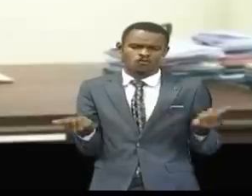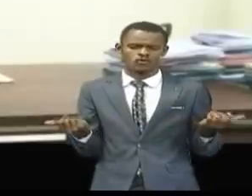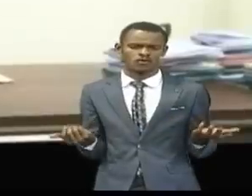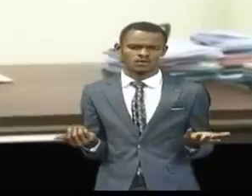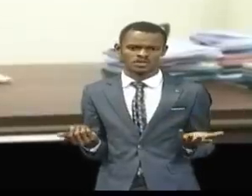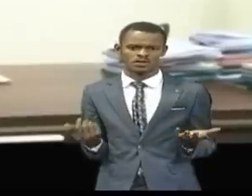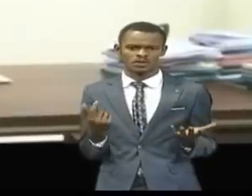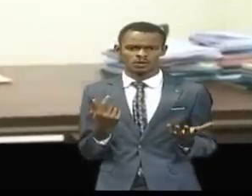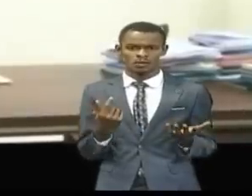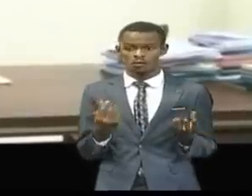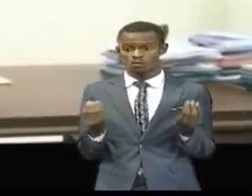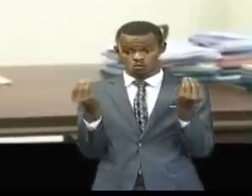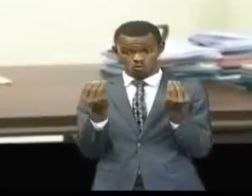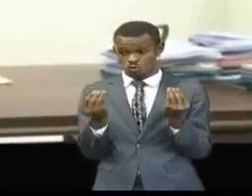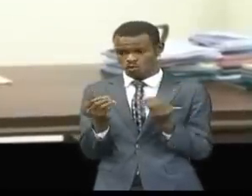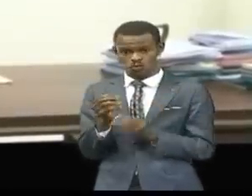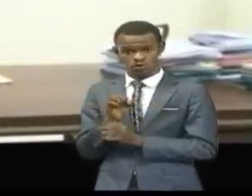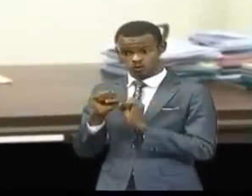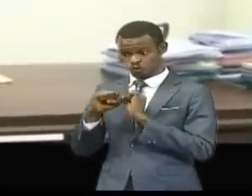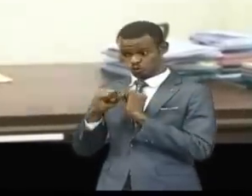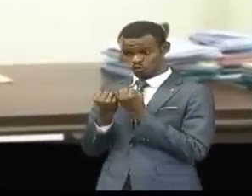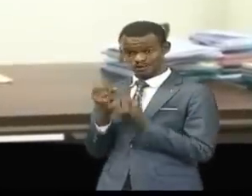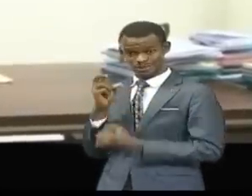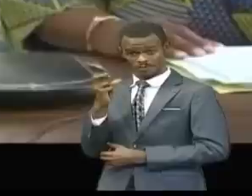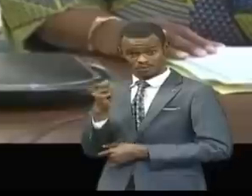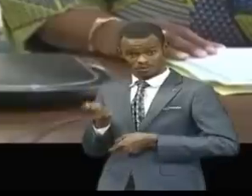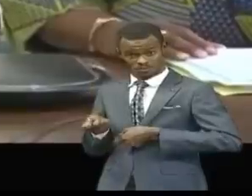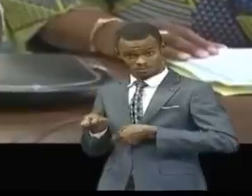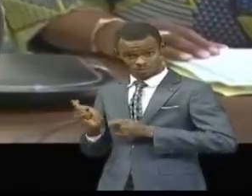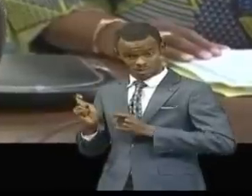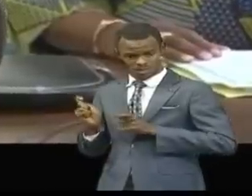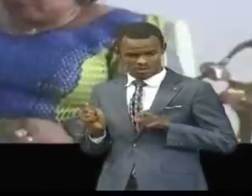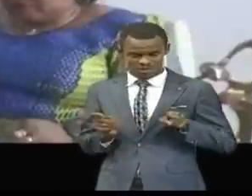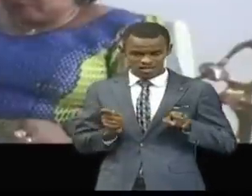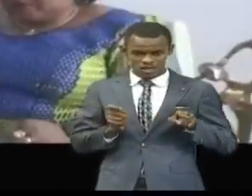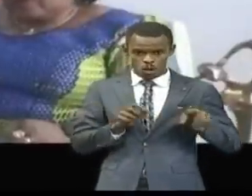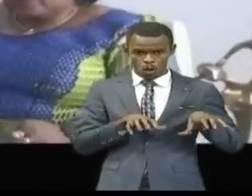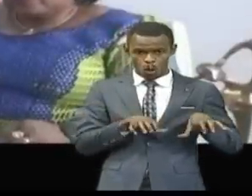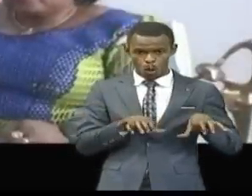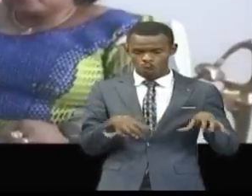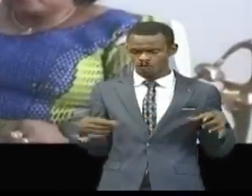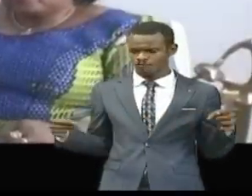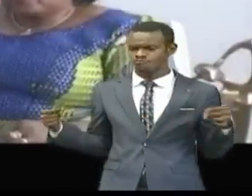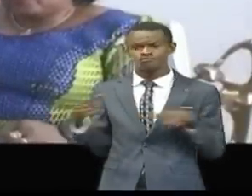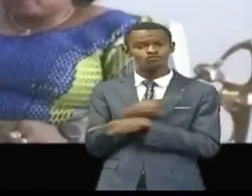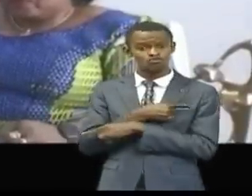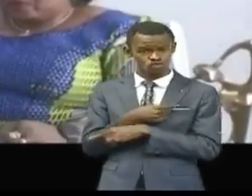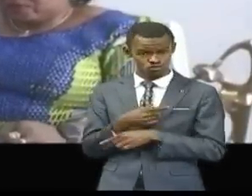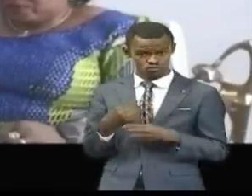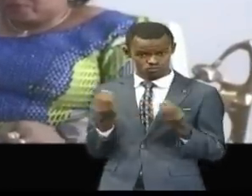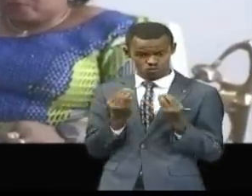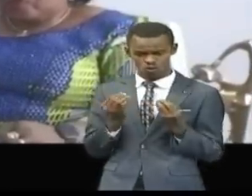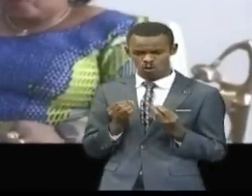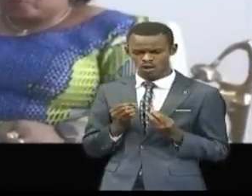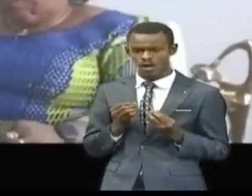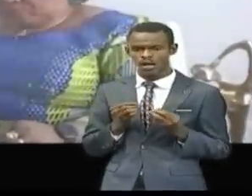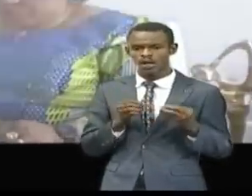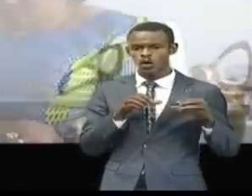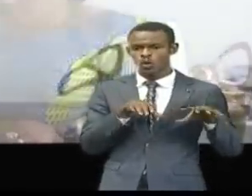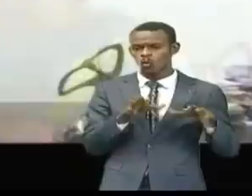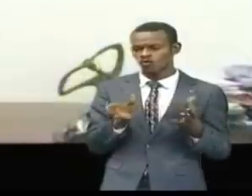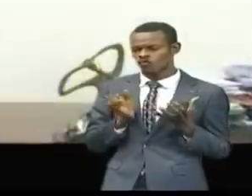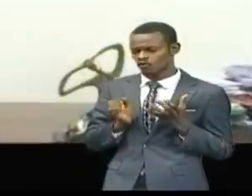en rapport avec le projet de construction de la centrale hydroélectrique